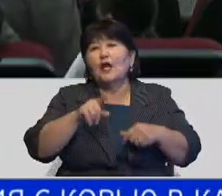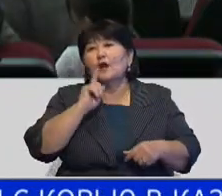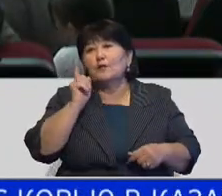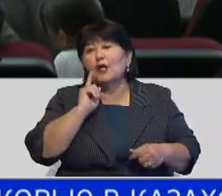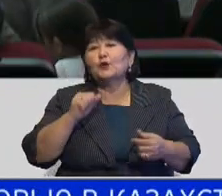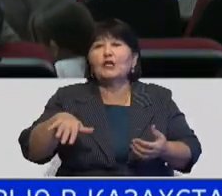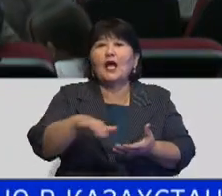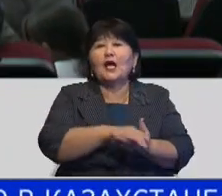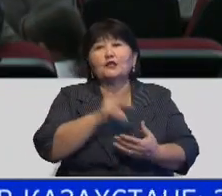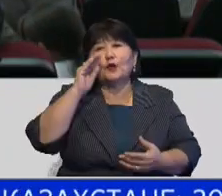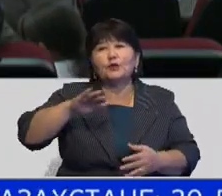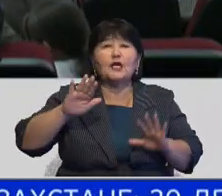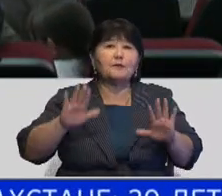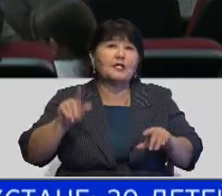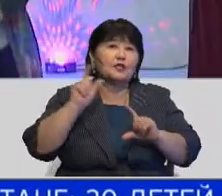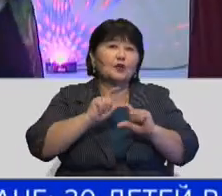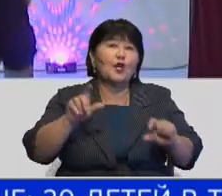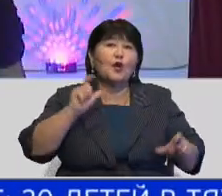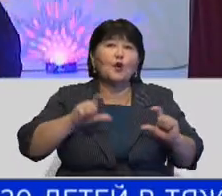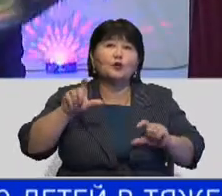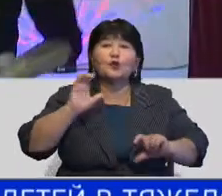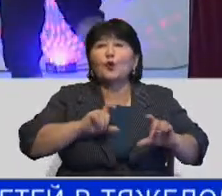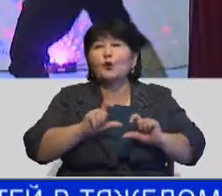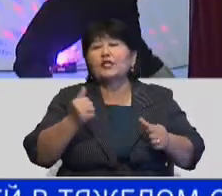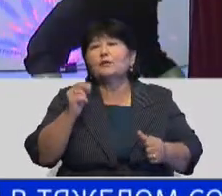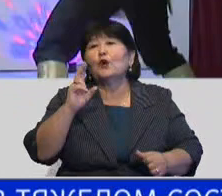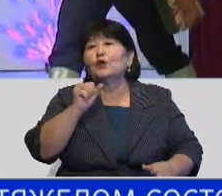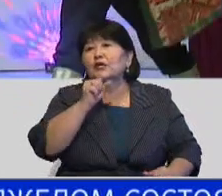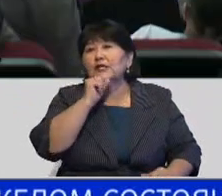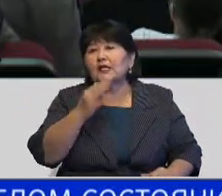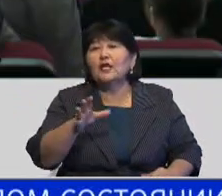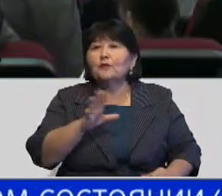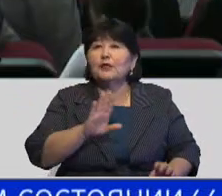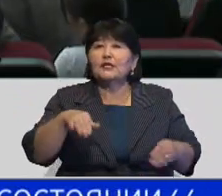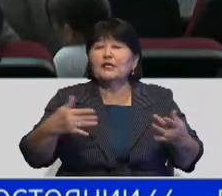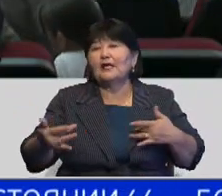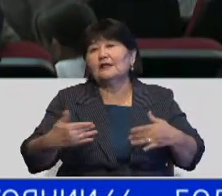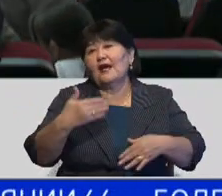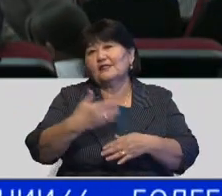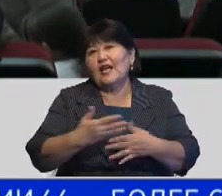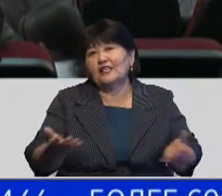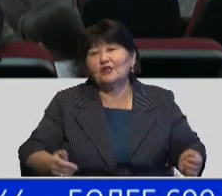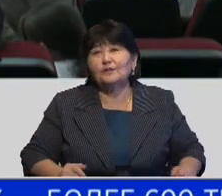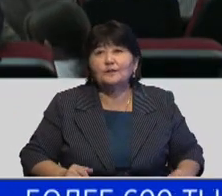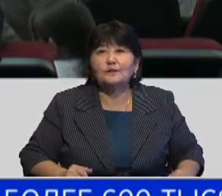молодежь ассамблеи, ученики местных школ, студенты университета имени Кыргызстана. Был дан концерт.